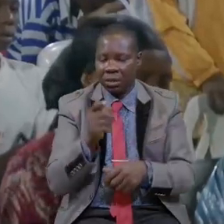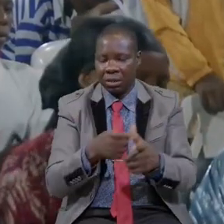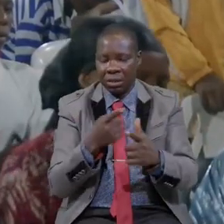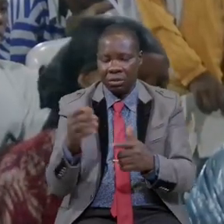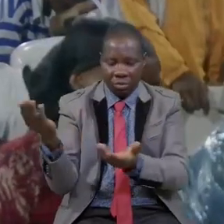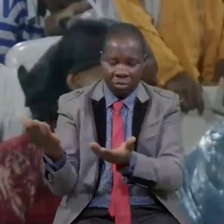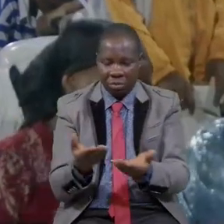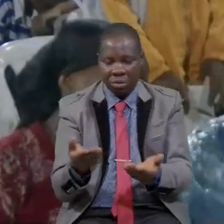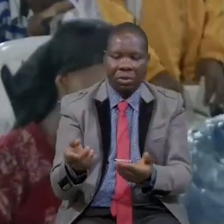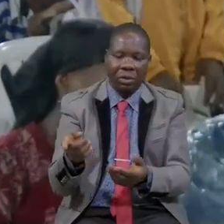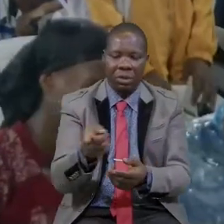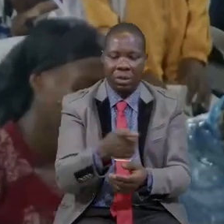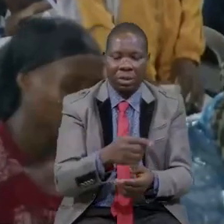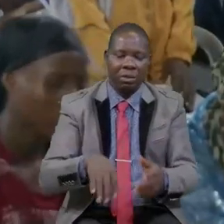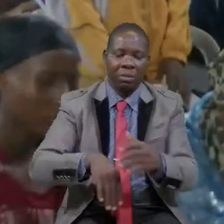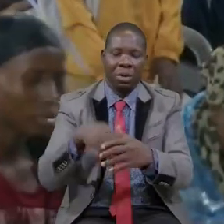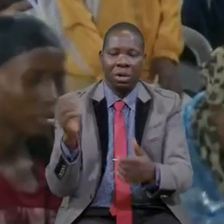nous visiter.